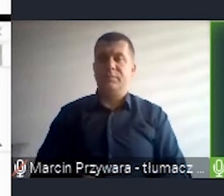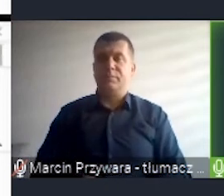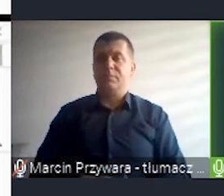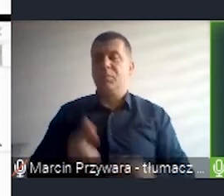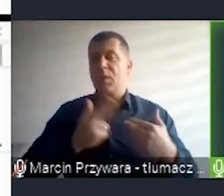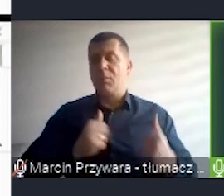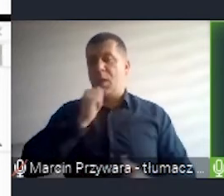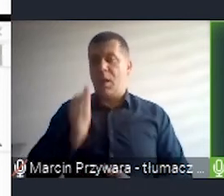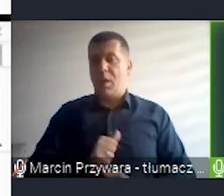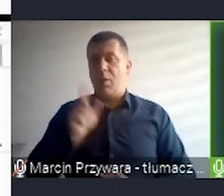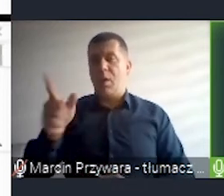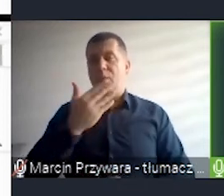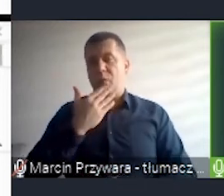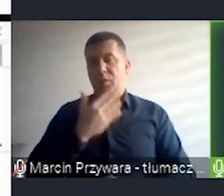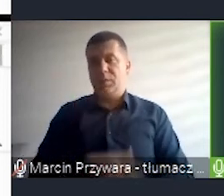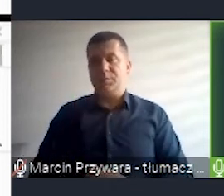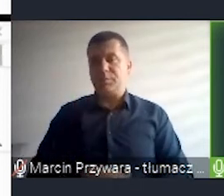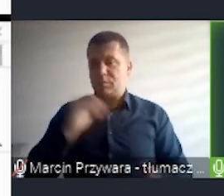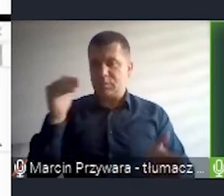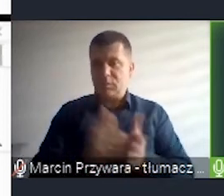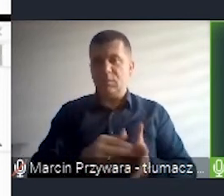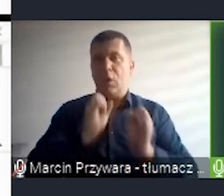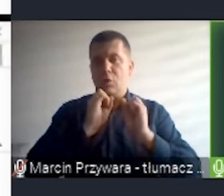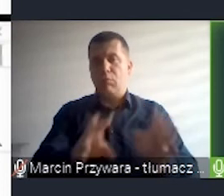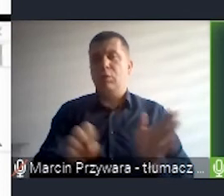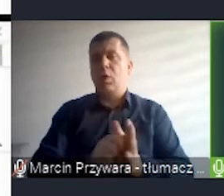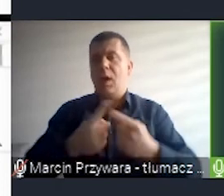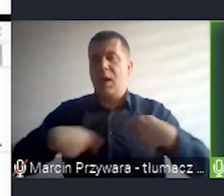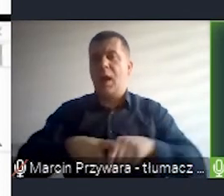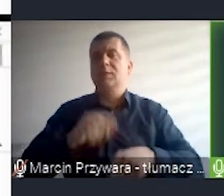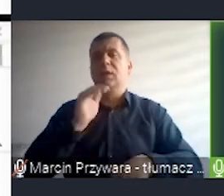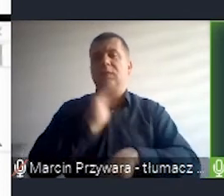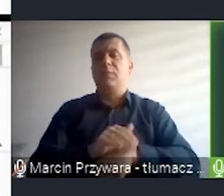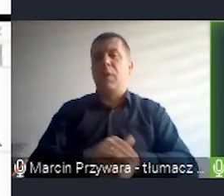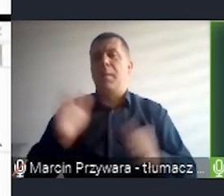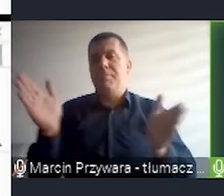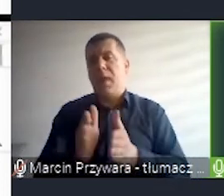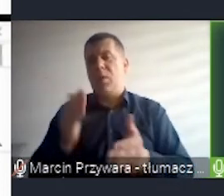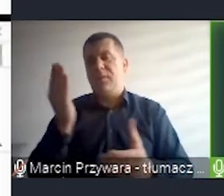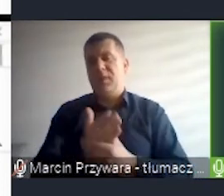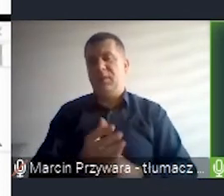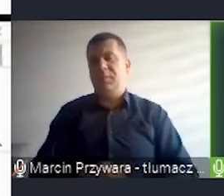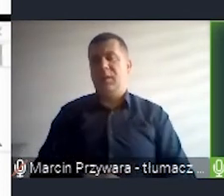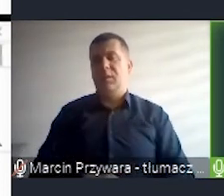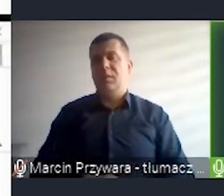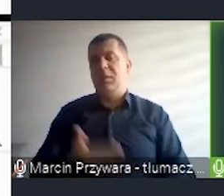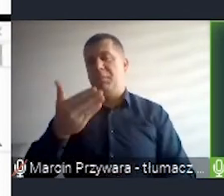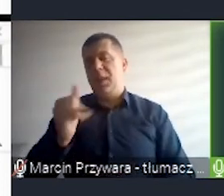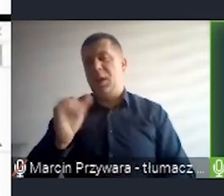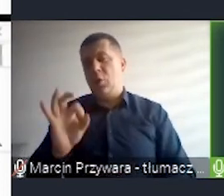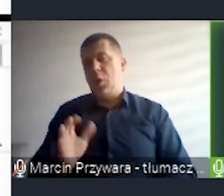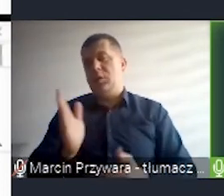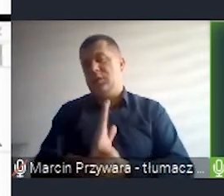Komisja Europejska mówi o tym, że należy dopuszczać do realizacji zamówień małe podmioty. Małych, małych,